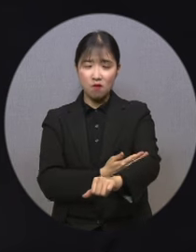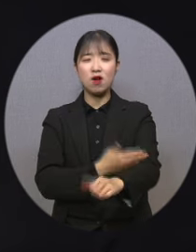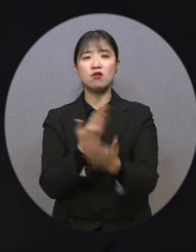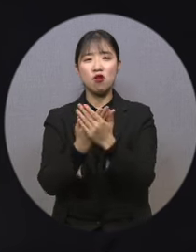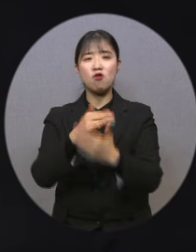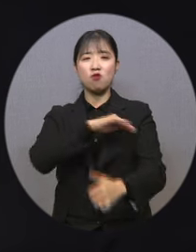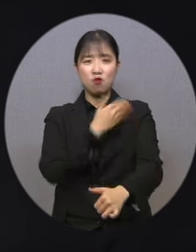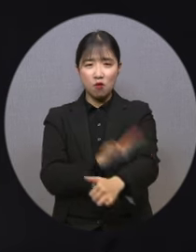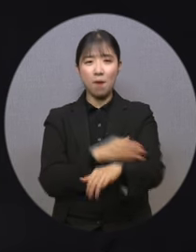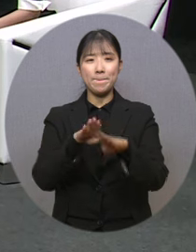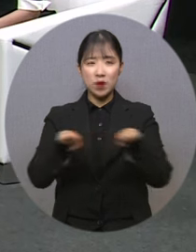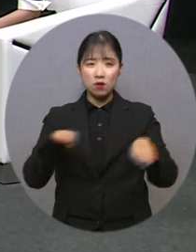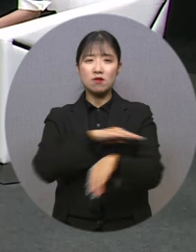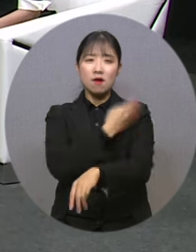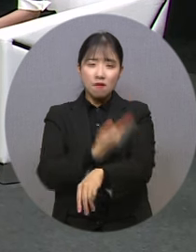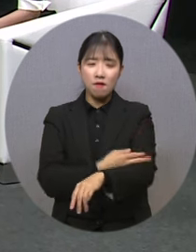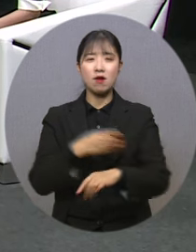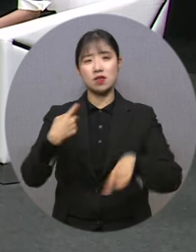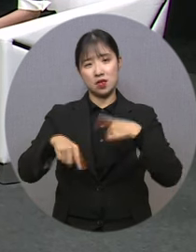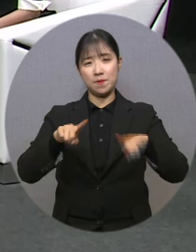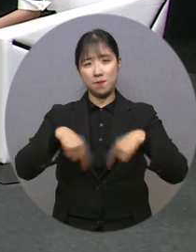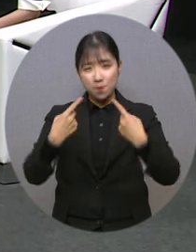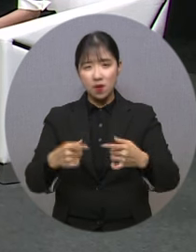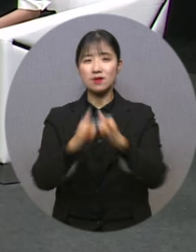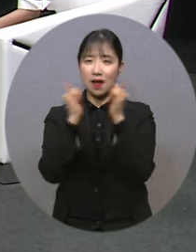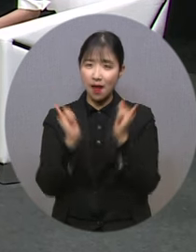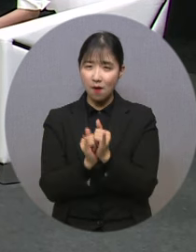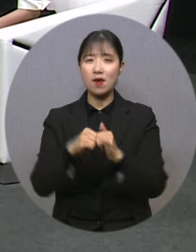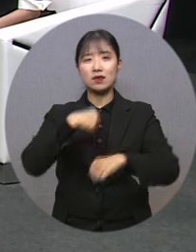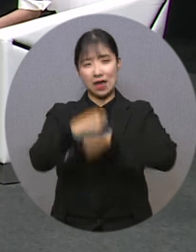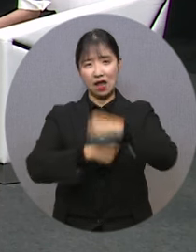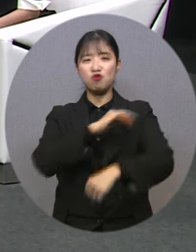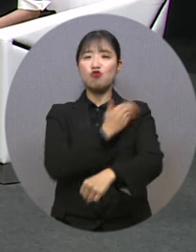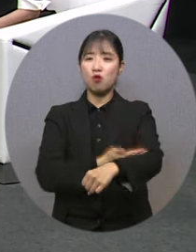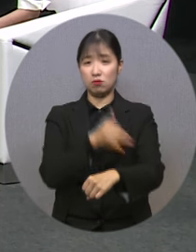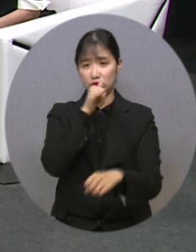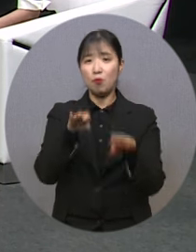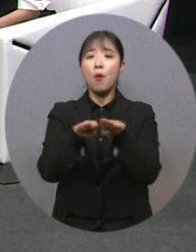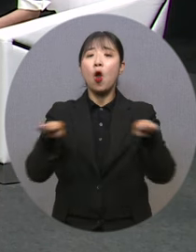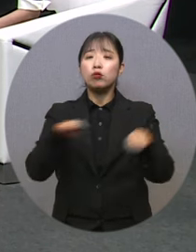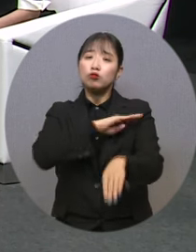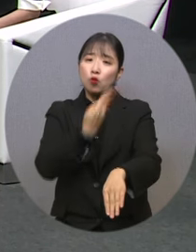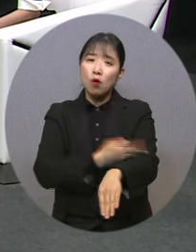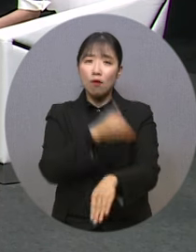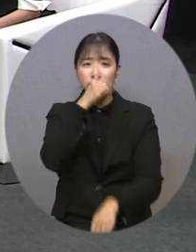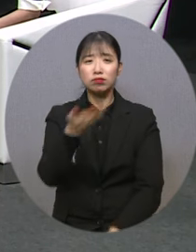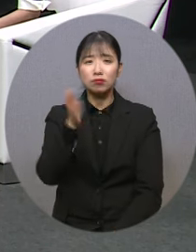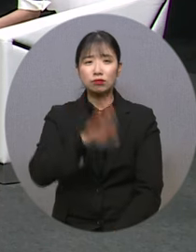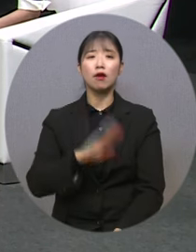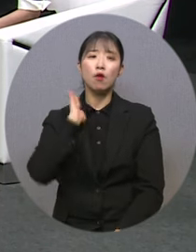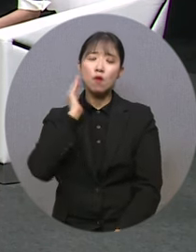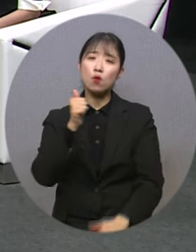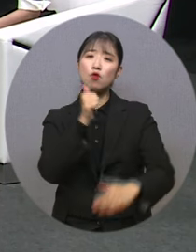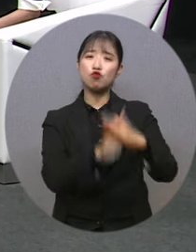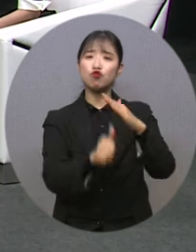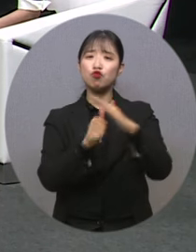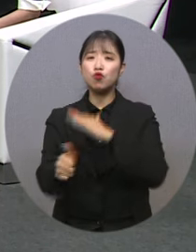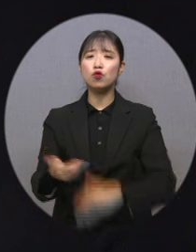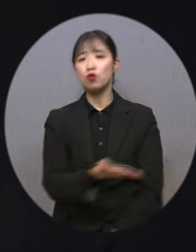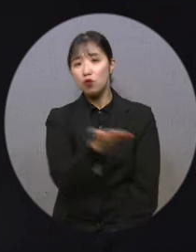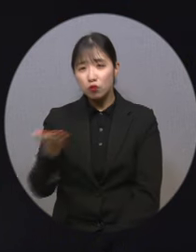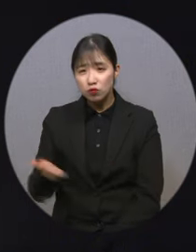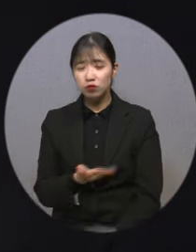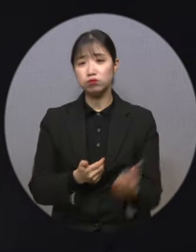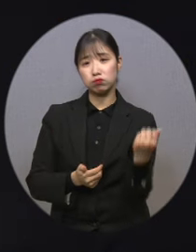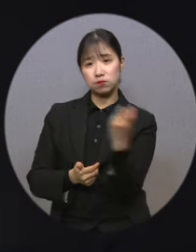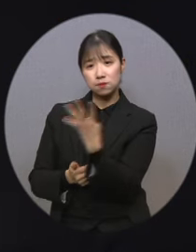참정권 사회건 자유권 있어요 거기도 평등권 있어요 근데 어떻게 대통령 후보로 나온 사람들에게